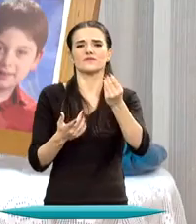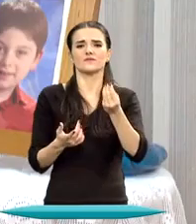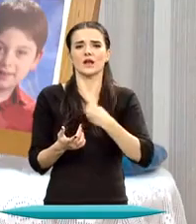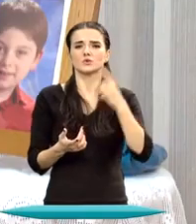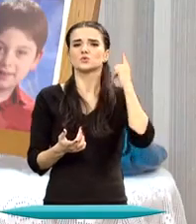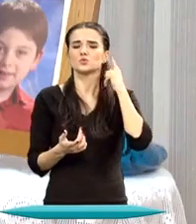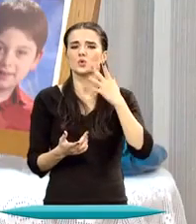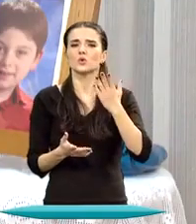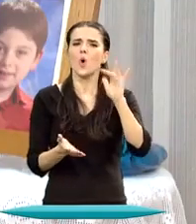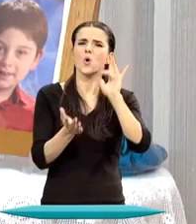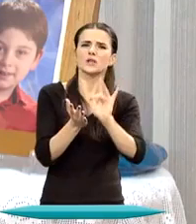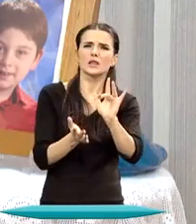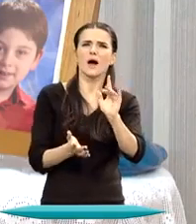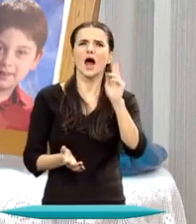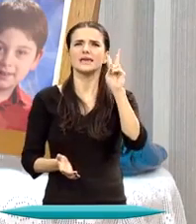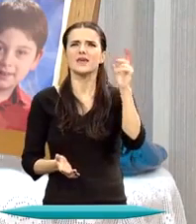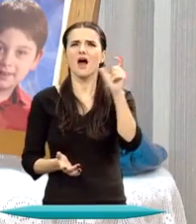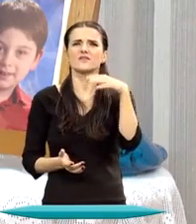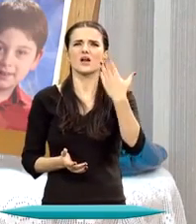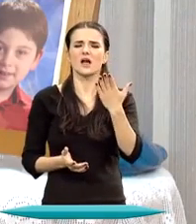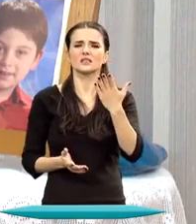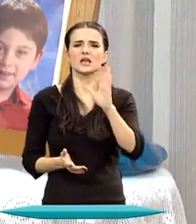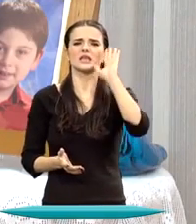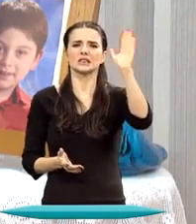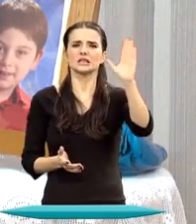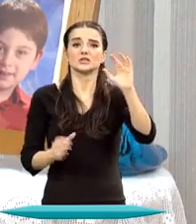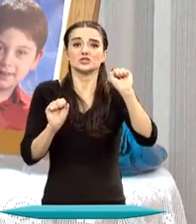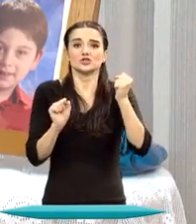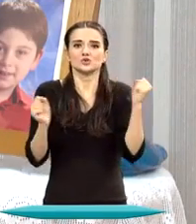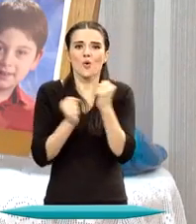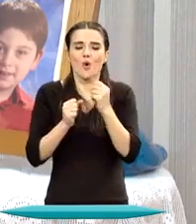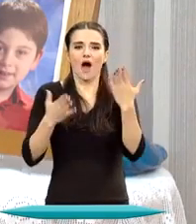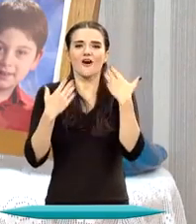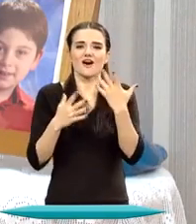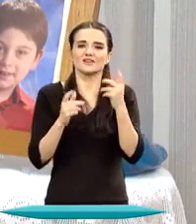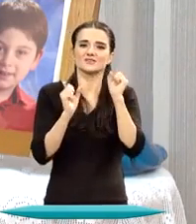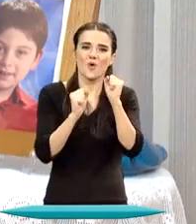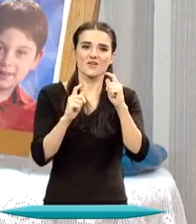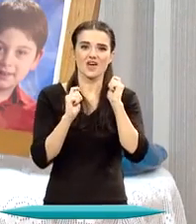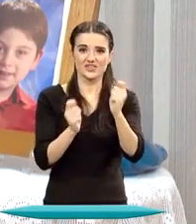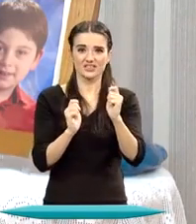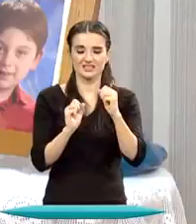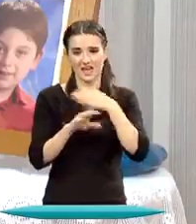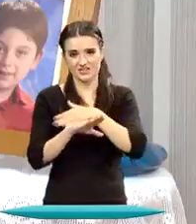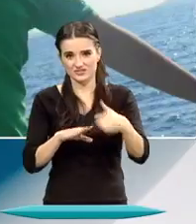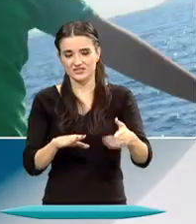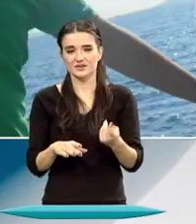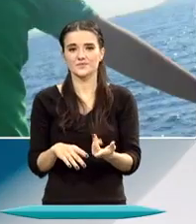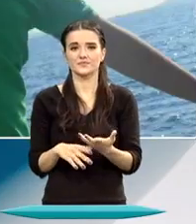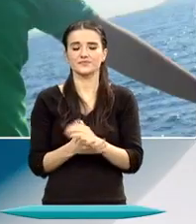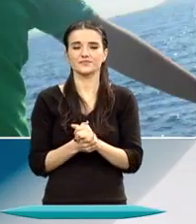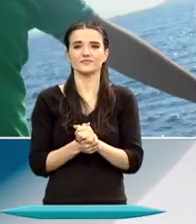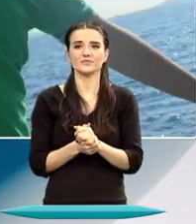oraya taşıdı ama bir karlı kışlı çok zorlanmıştı gidip gelirken. Baha hala şimdi ragi müzik dinletip kaçacak delik